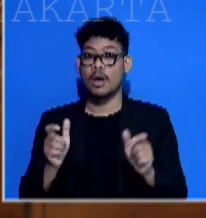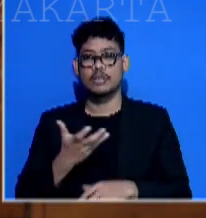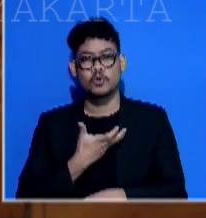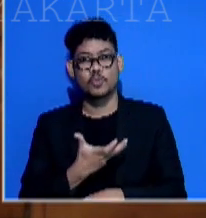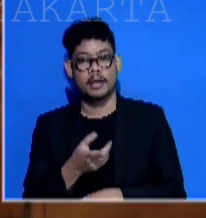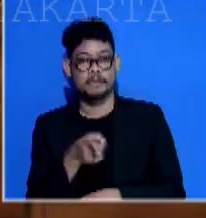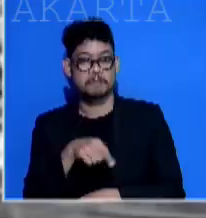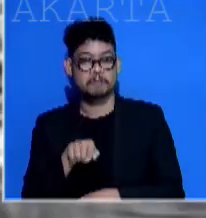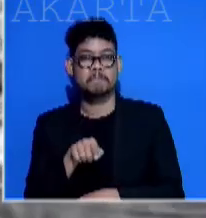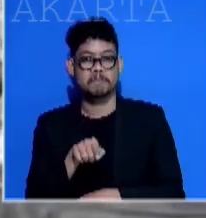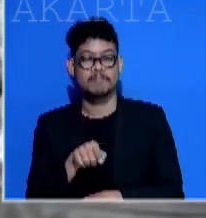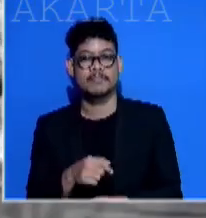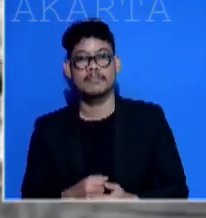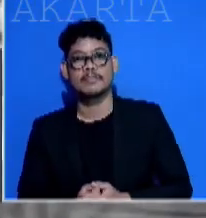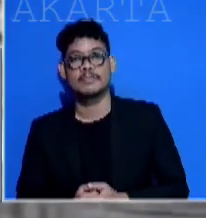hias.